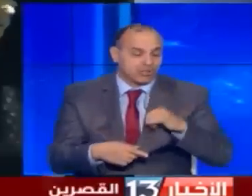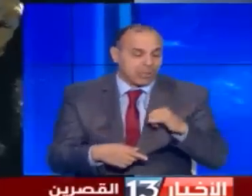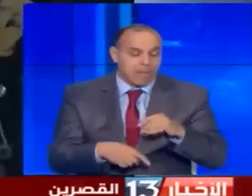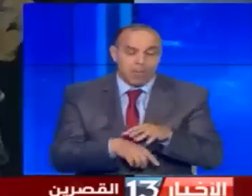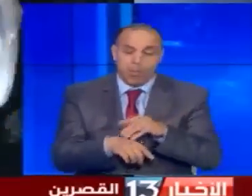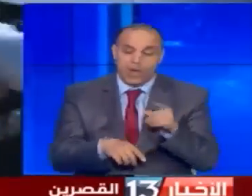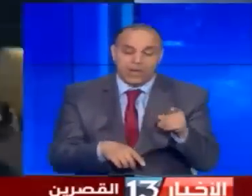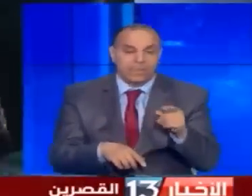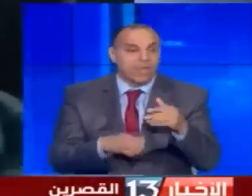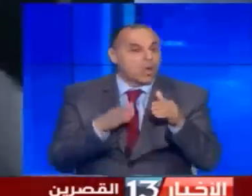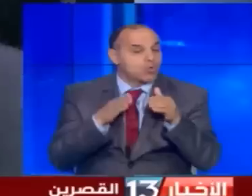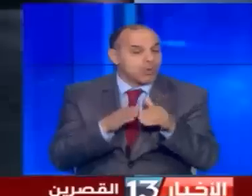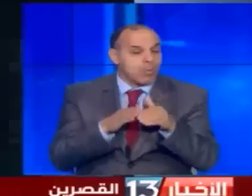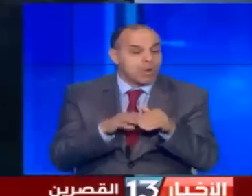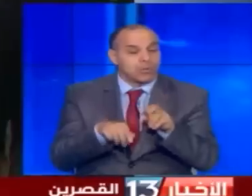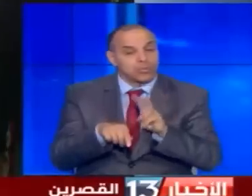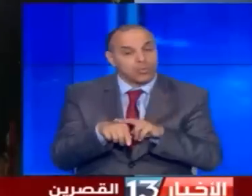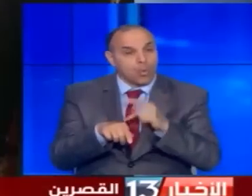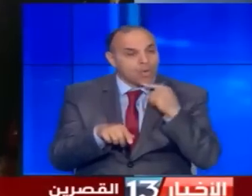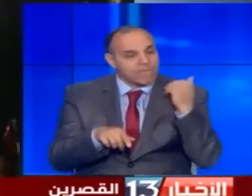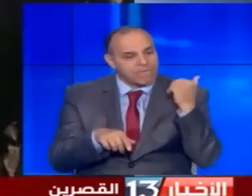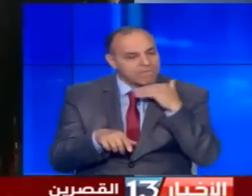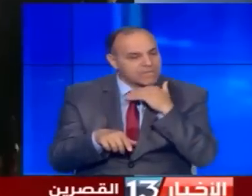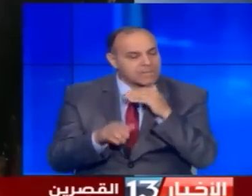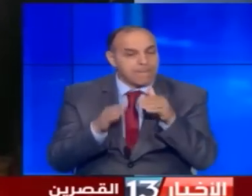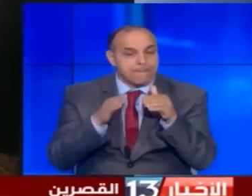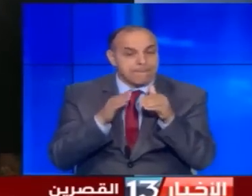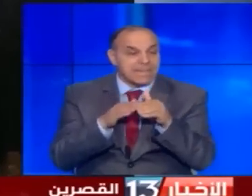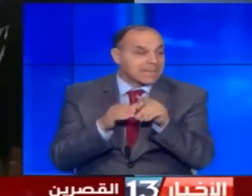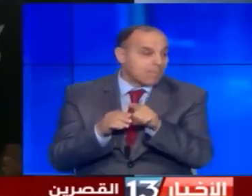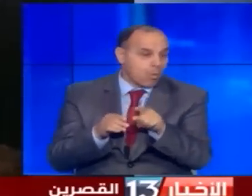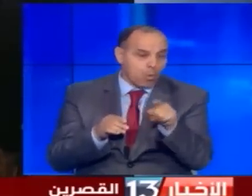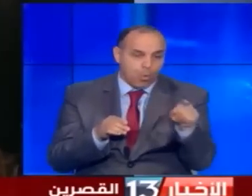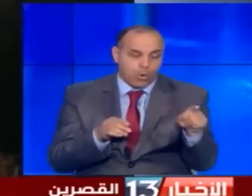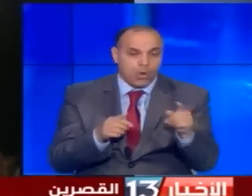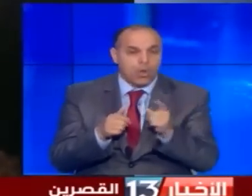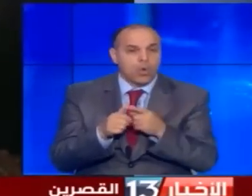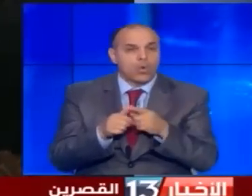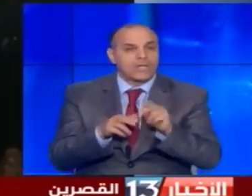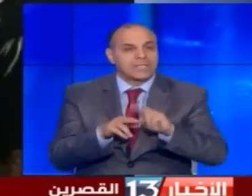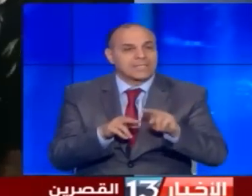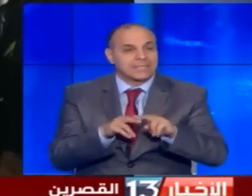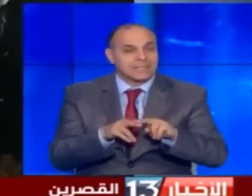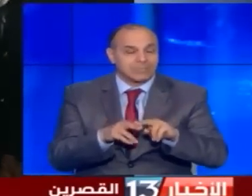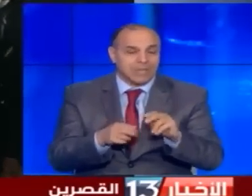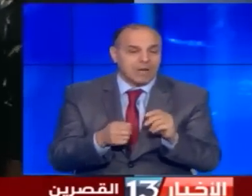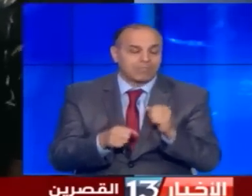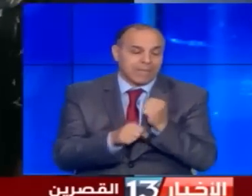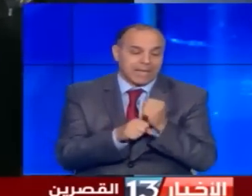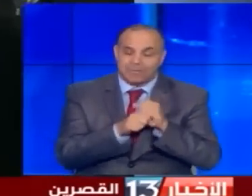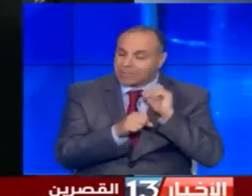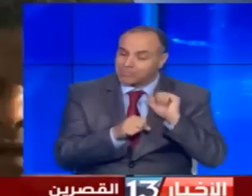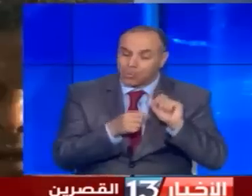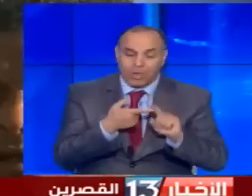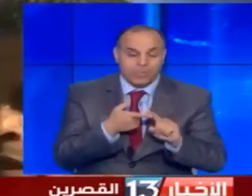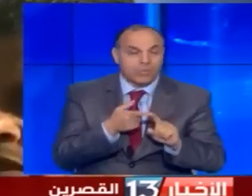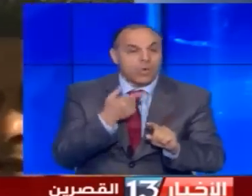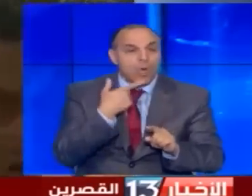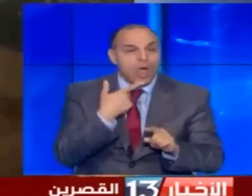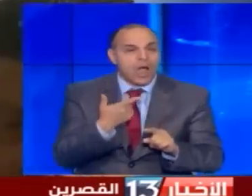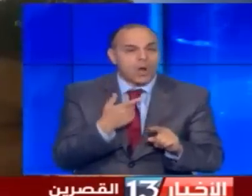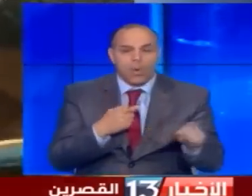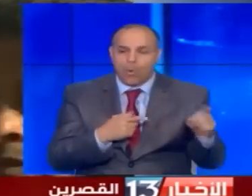الولاية، مطالبين السلطة بتسريع تنفيذ مطالبهم وعلى رأسها تسوية وضعياتهم المهنية. وقالوا